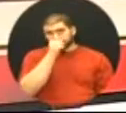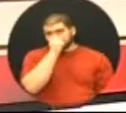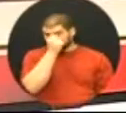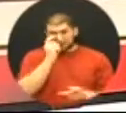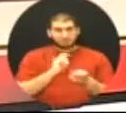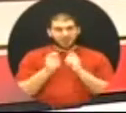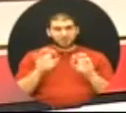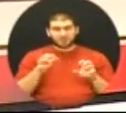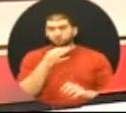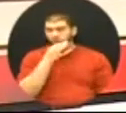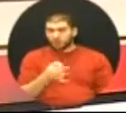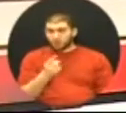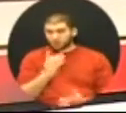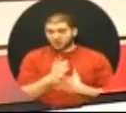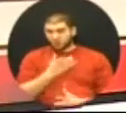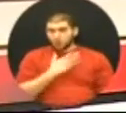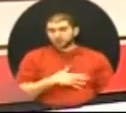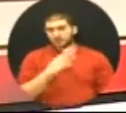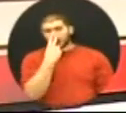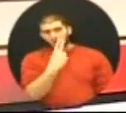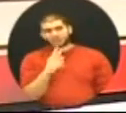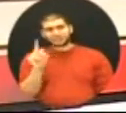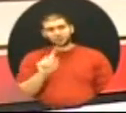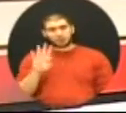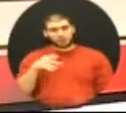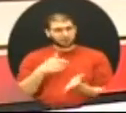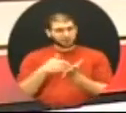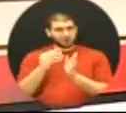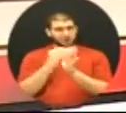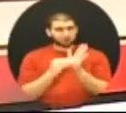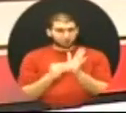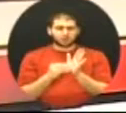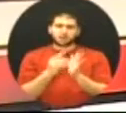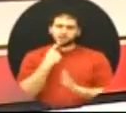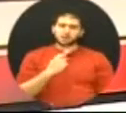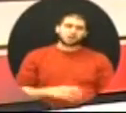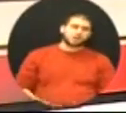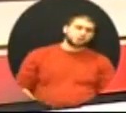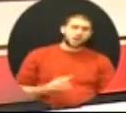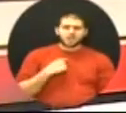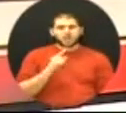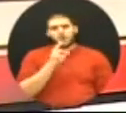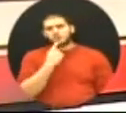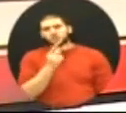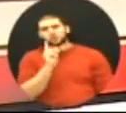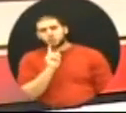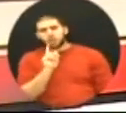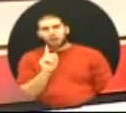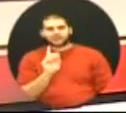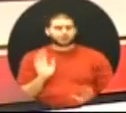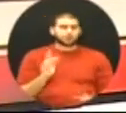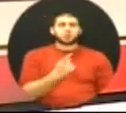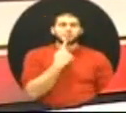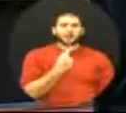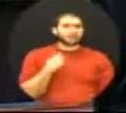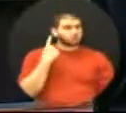ברדיו, שאלו אותו אם הוא רוצה לראות את זוהיר בהלול ברשימה, אז הוא אמר, אני לא מדבר אומנם שמית, אבל הוא לא...